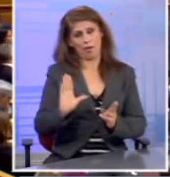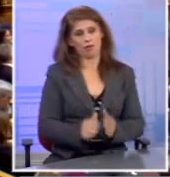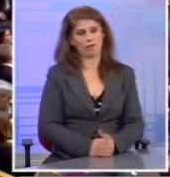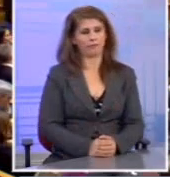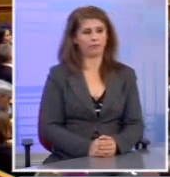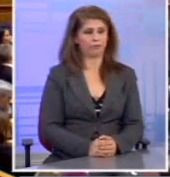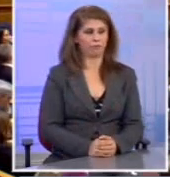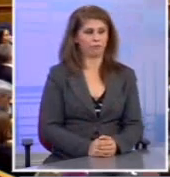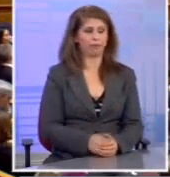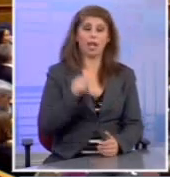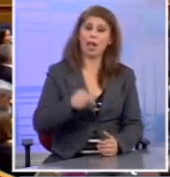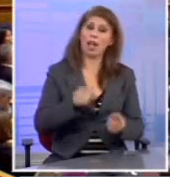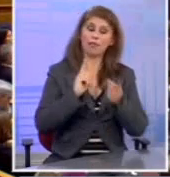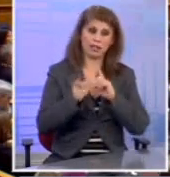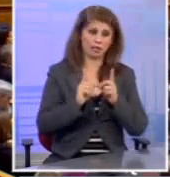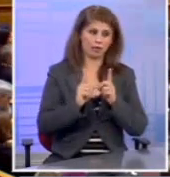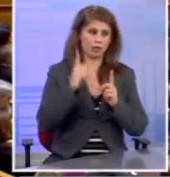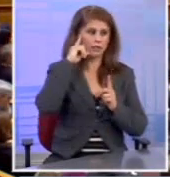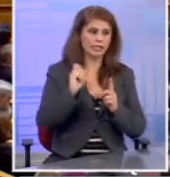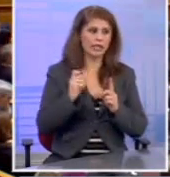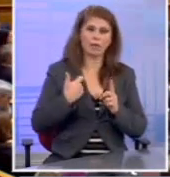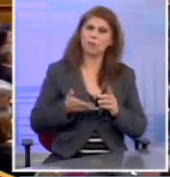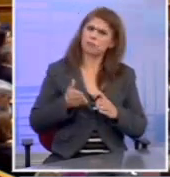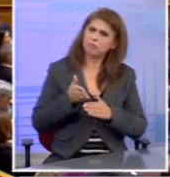Με δεδομένη λοιπόν αυτή τη συμφωνία προσήλθαμε σε εκλογές